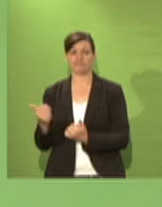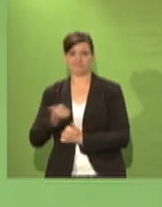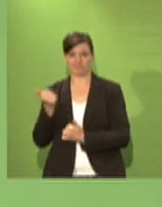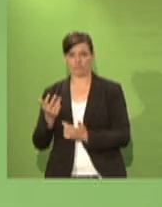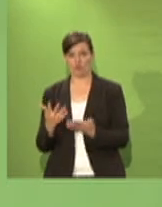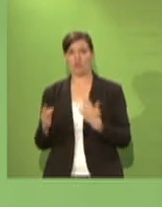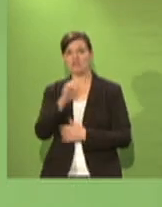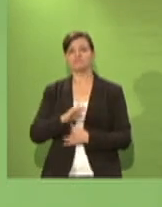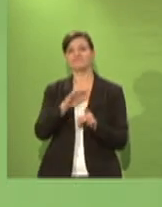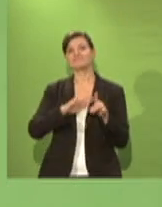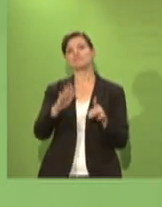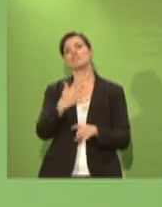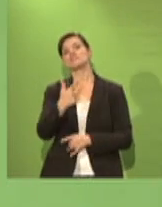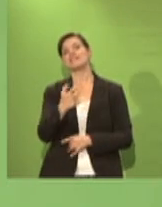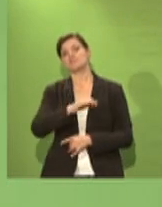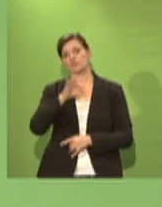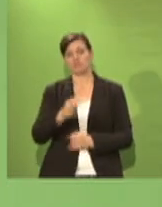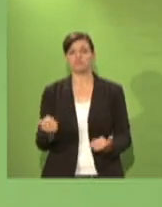Alfter 20%.